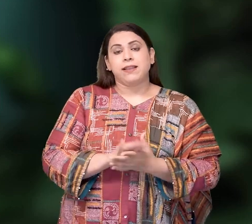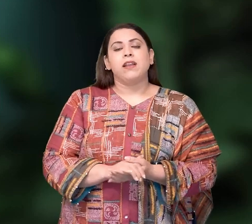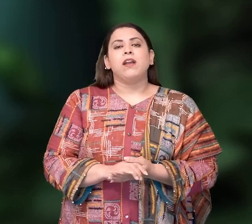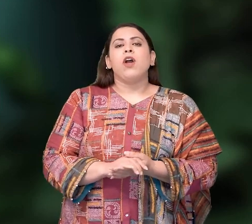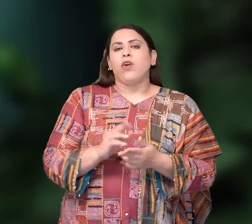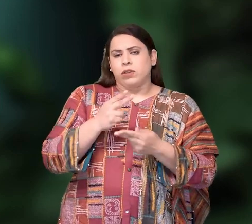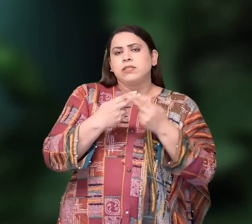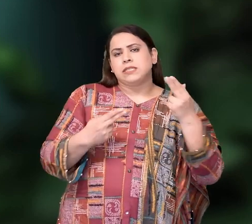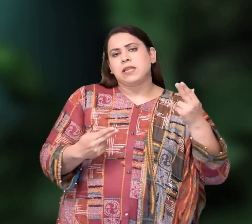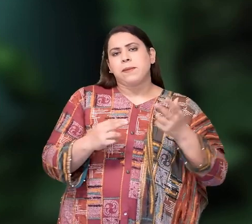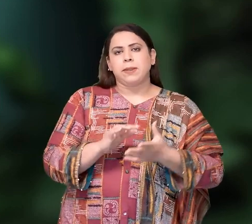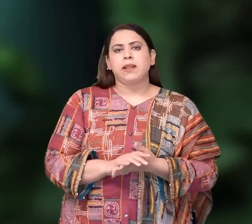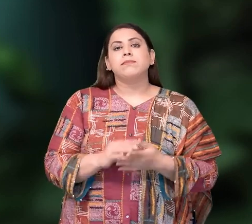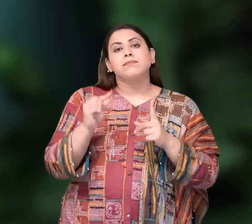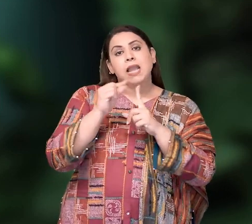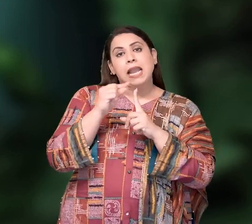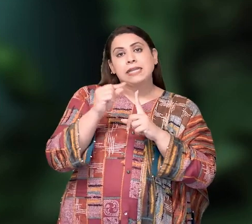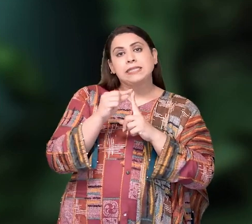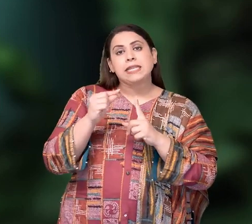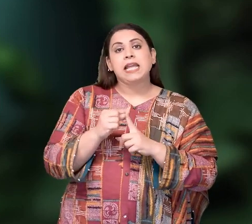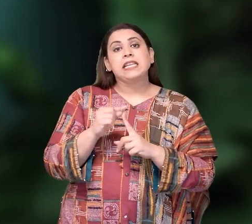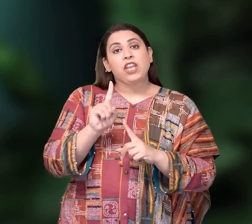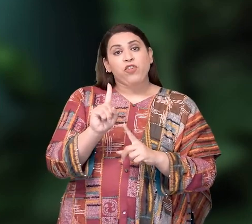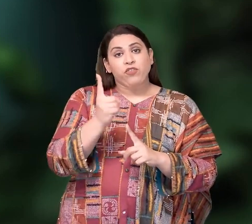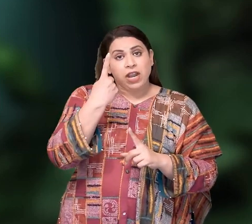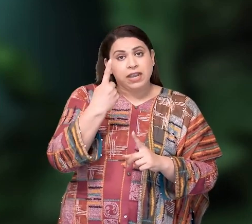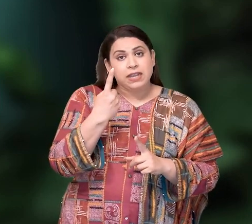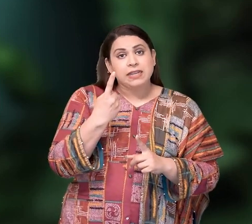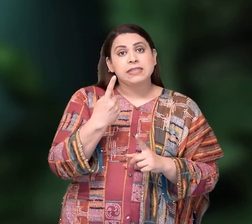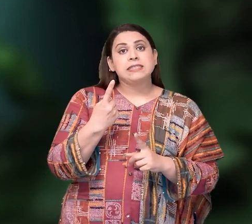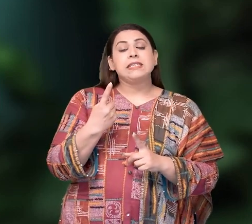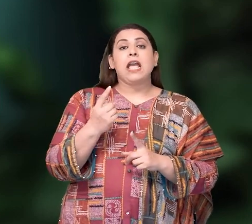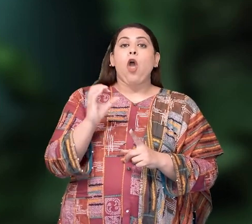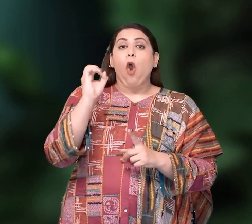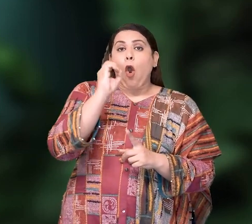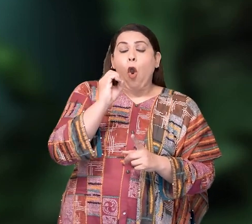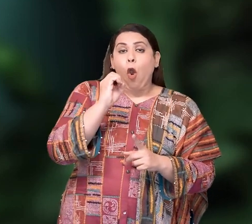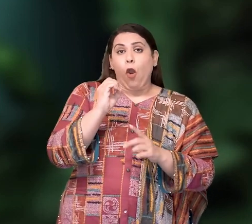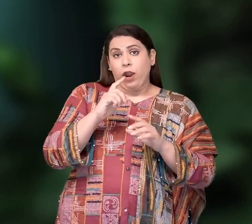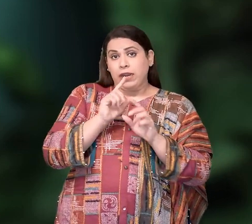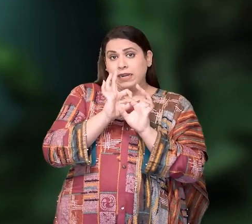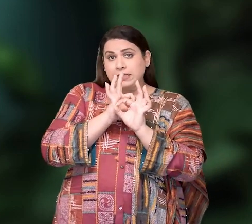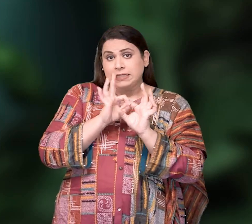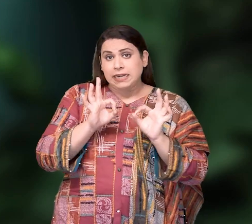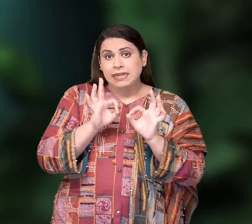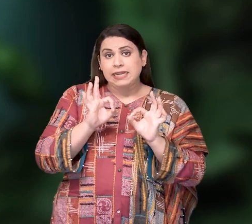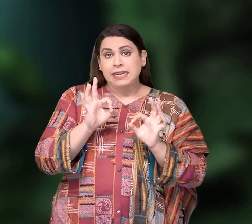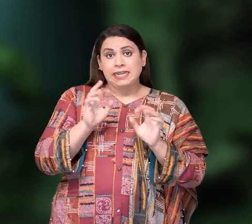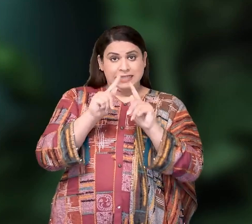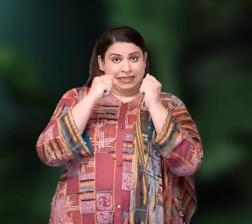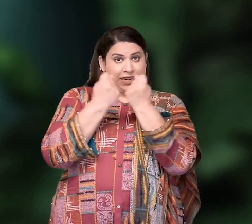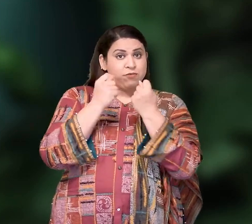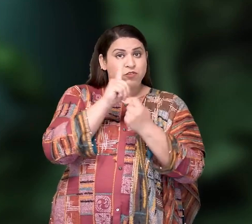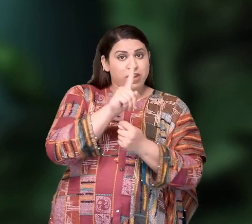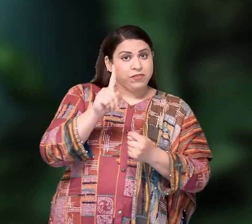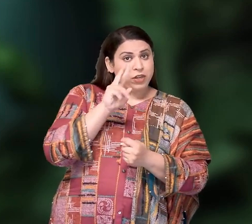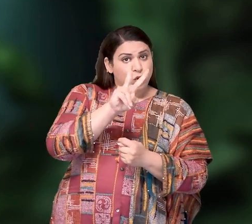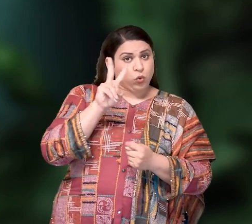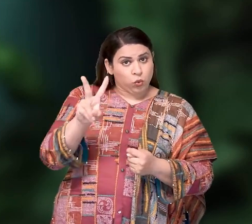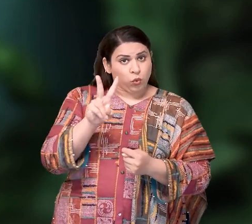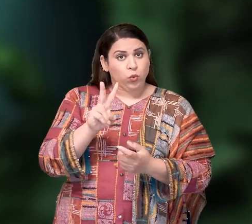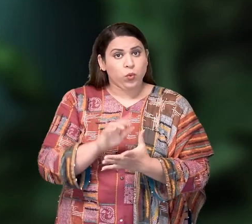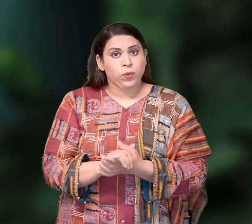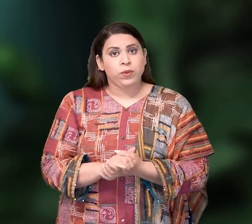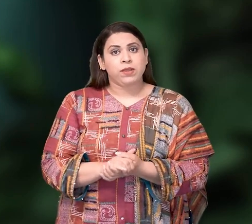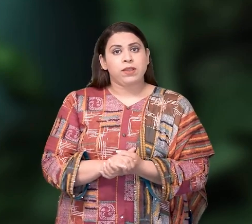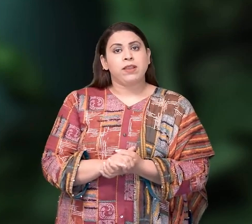For example, जो पाकिस्तान की वाहिद UN recognized rescue team है ना 1122 की, we were able